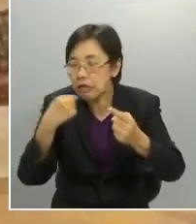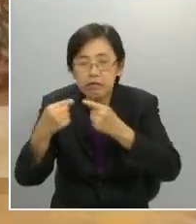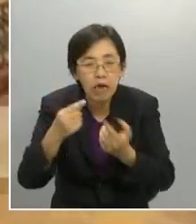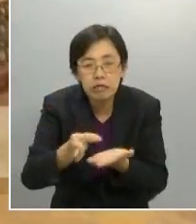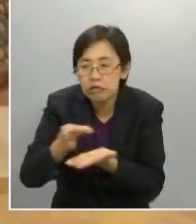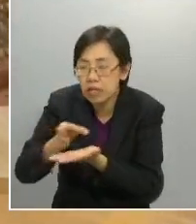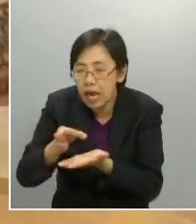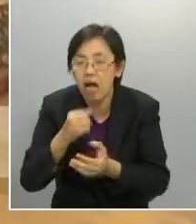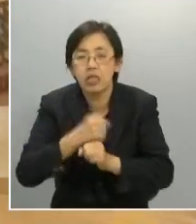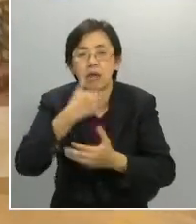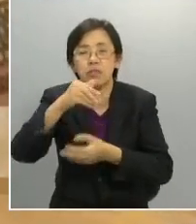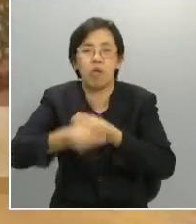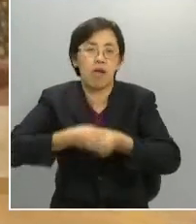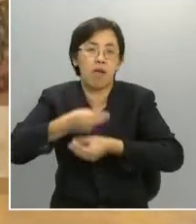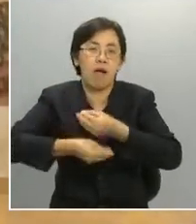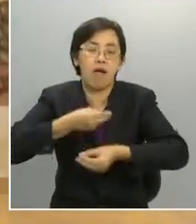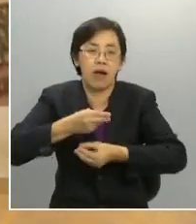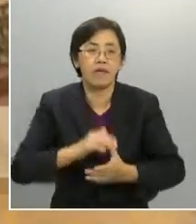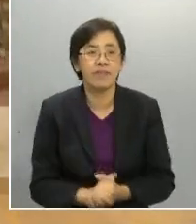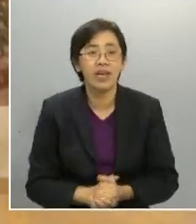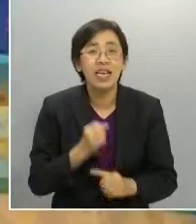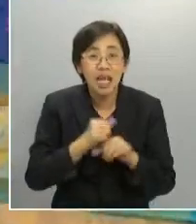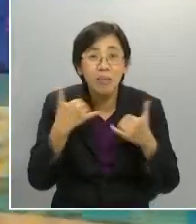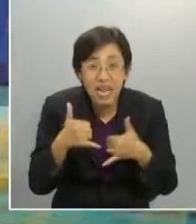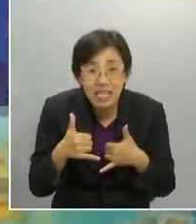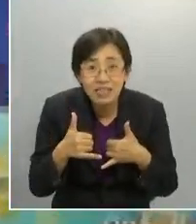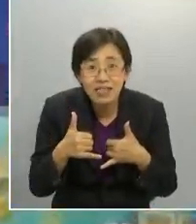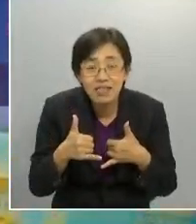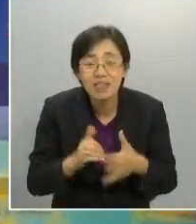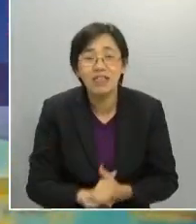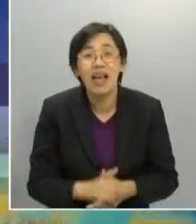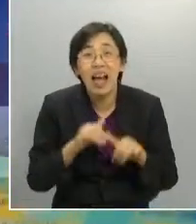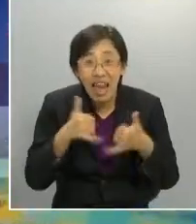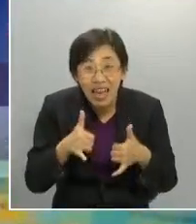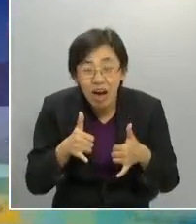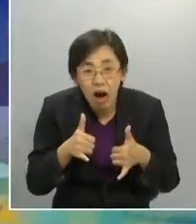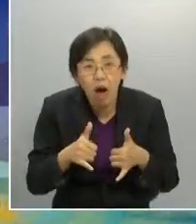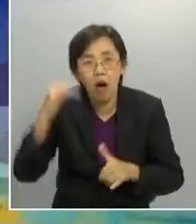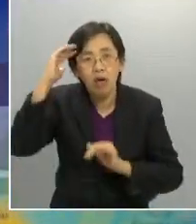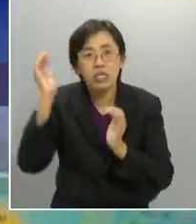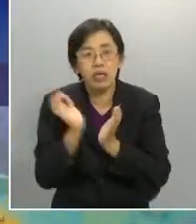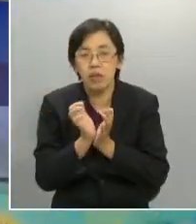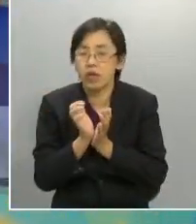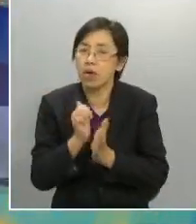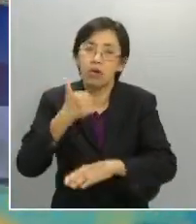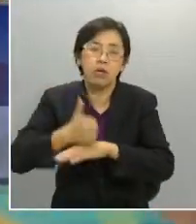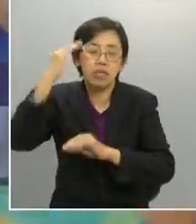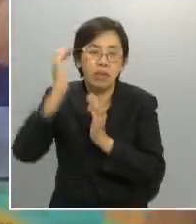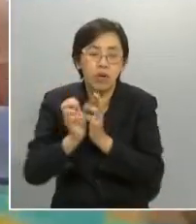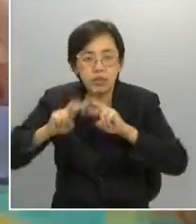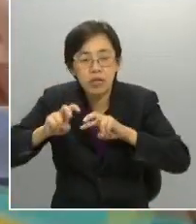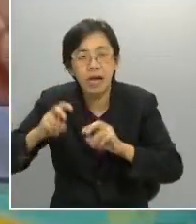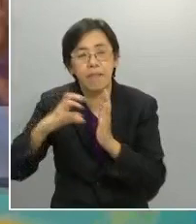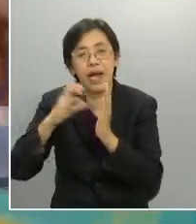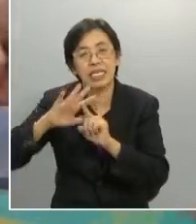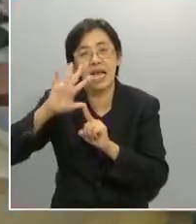ล้วก็ทำส่งขายไป นี่ทำเล่น ๆทำเล่น ๆนี่ขนาดทำเล่นๆแต่ตำรวจท่านผู้บังคับการสืบสวนภูธรภาค5บอกว่